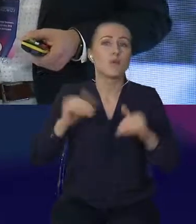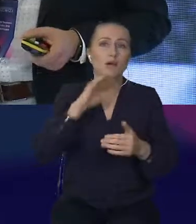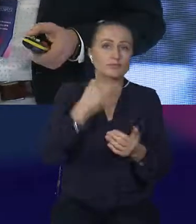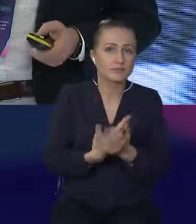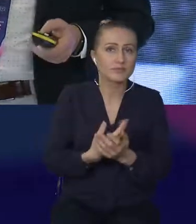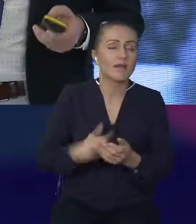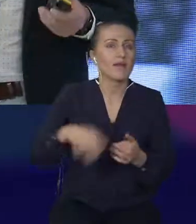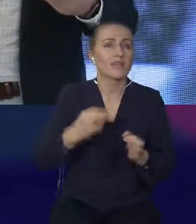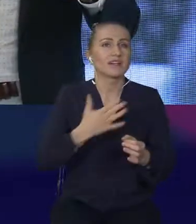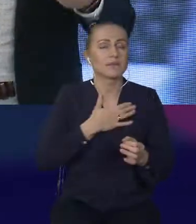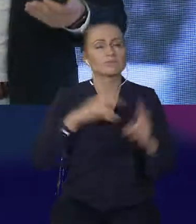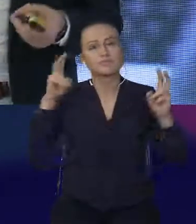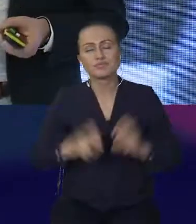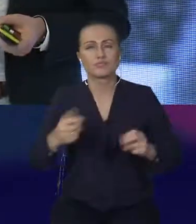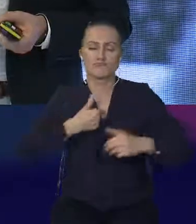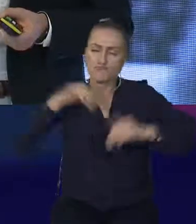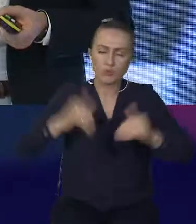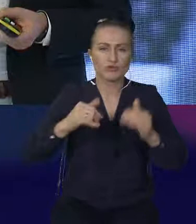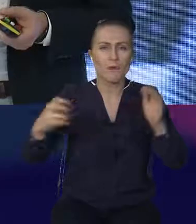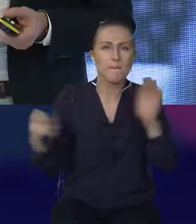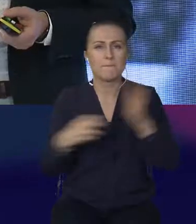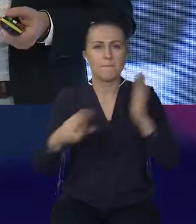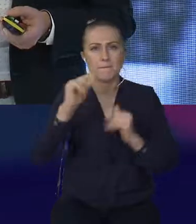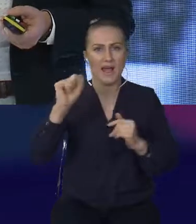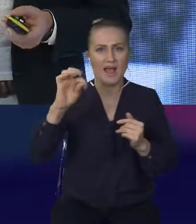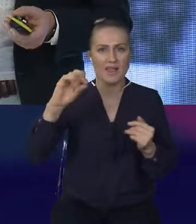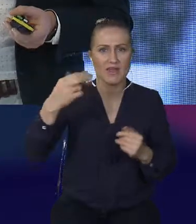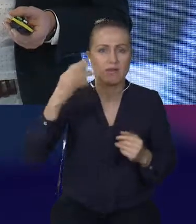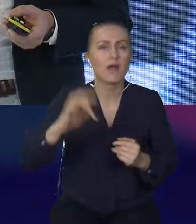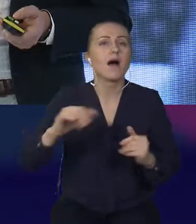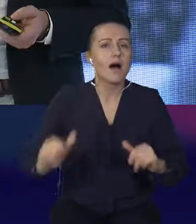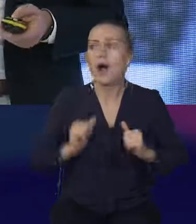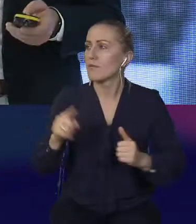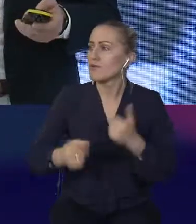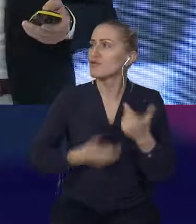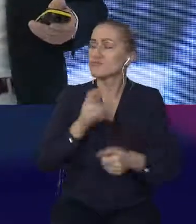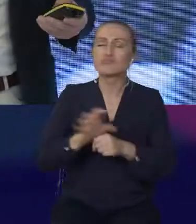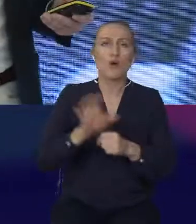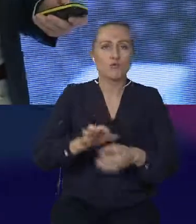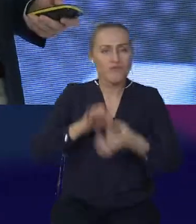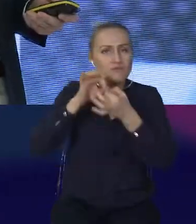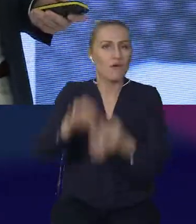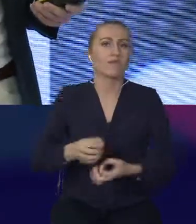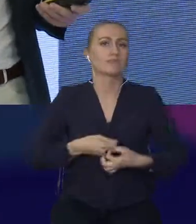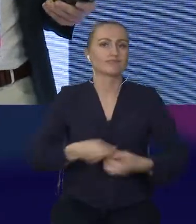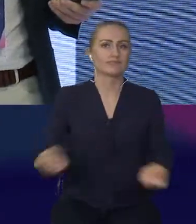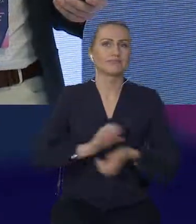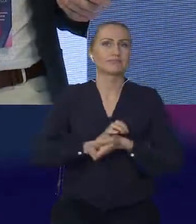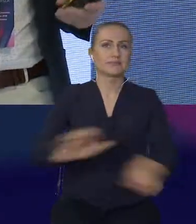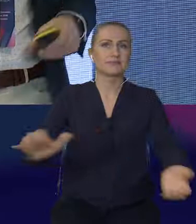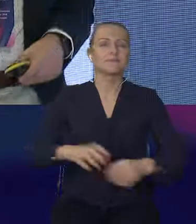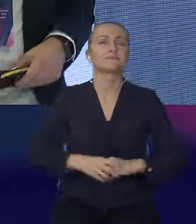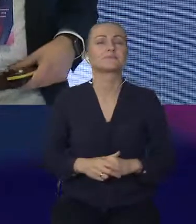mamy tutaj patent, który umożliwia nam wprowadzenie tego produktu na szerszy rynek.